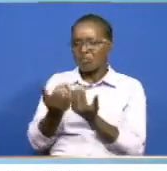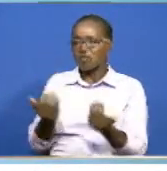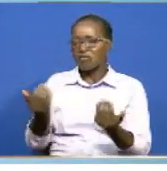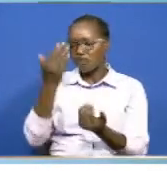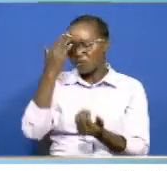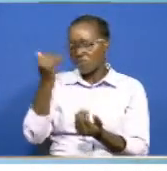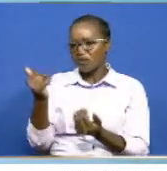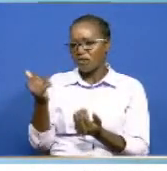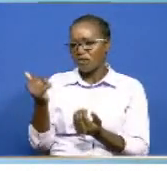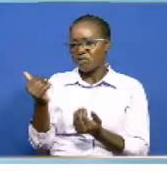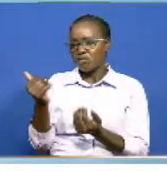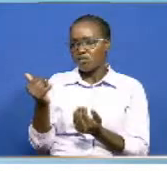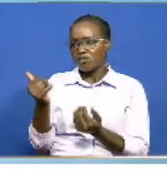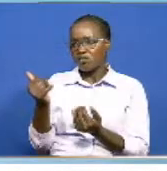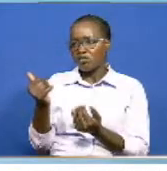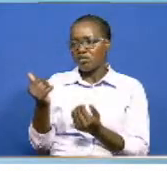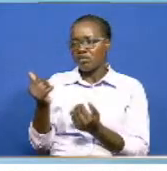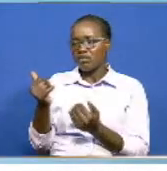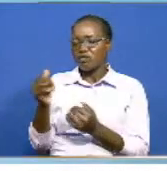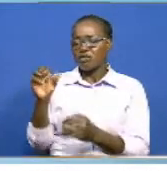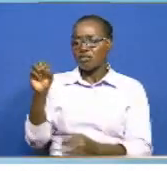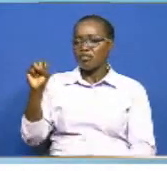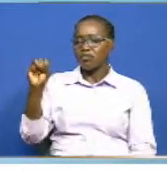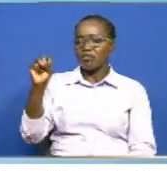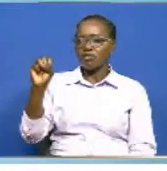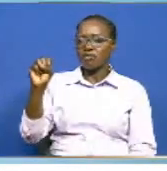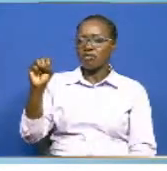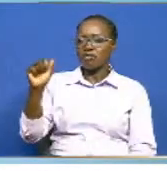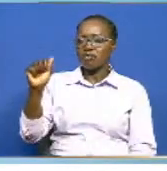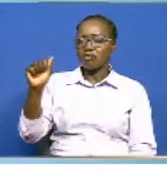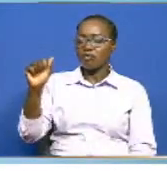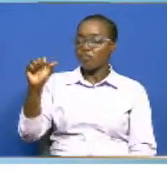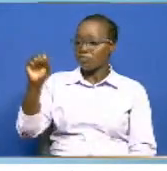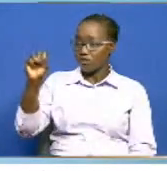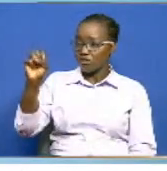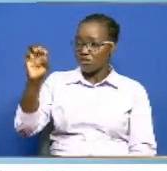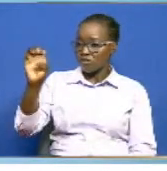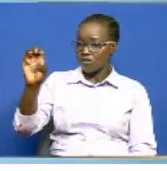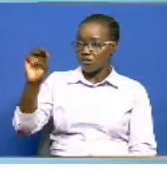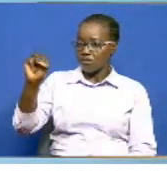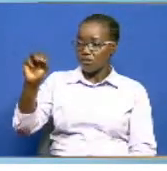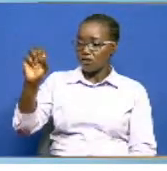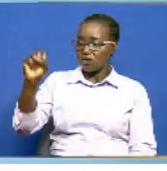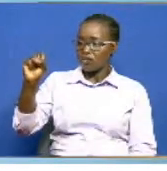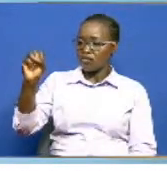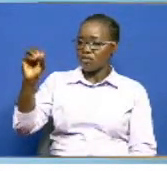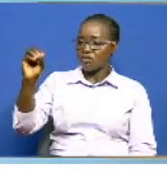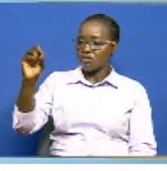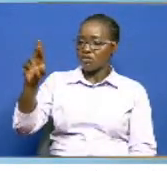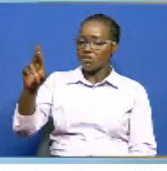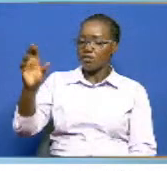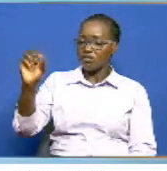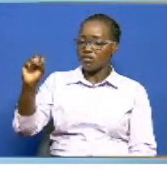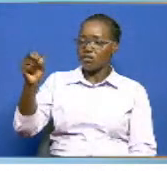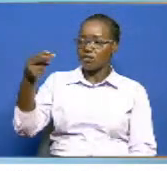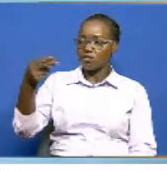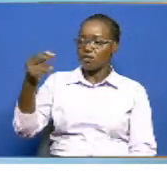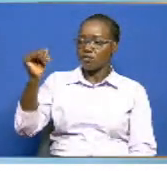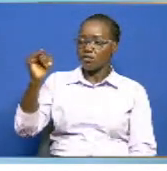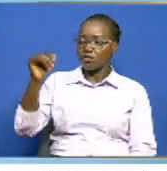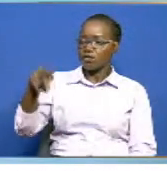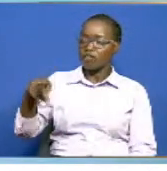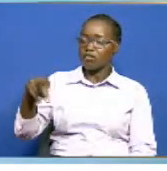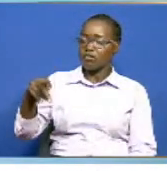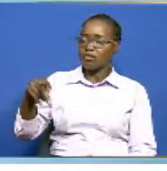kuna kitu tunaita kwa kizungu censorship. Yani kuna vitu ambazo mitandao ya kijamii imeweka ambazo